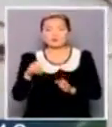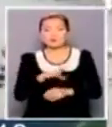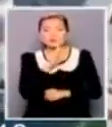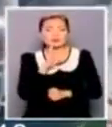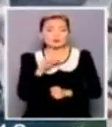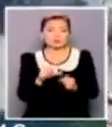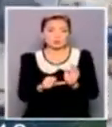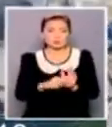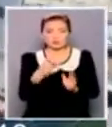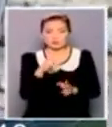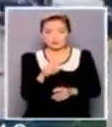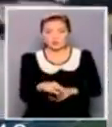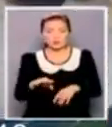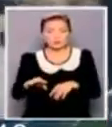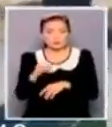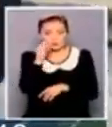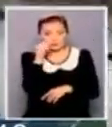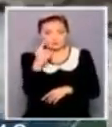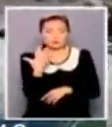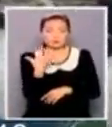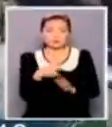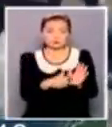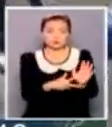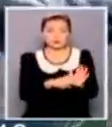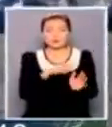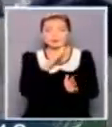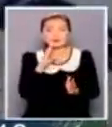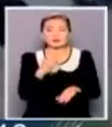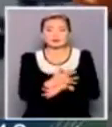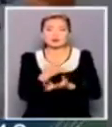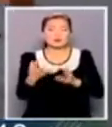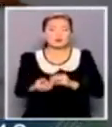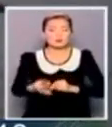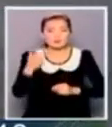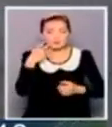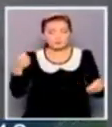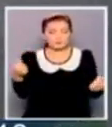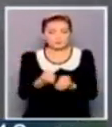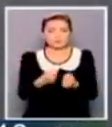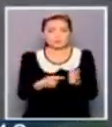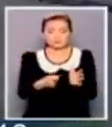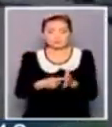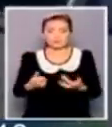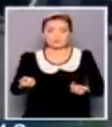женщину, 63-летнего мужчину и 28-летнюю женщину. По факту ДТП возбуждено